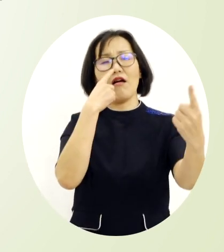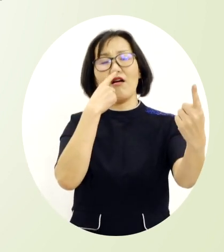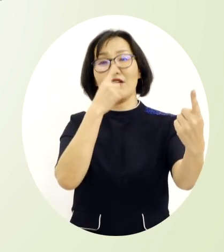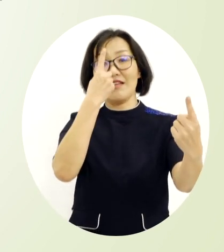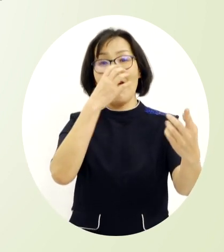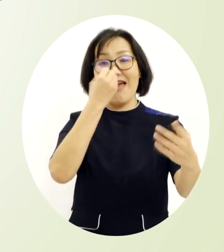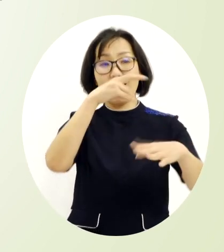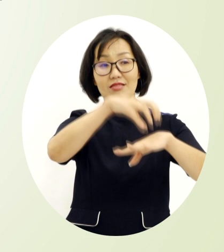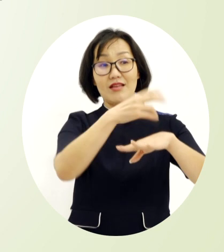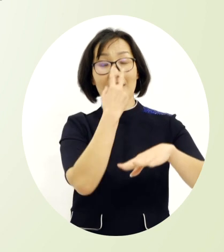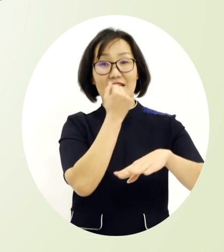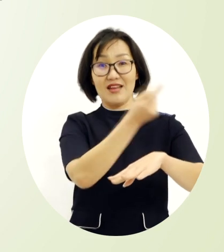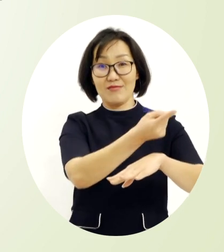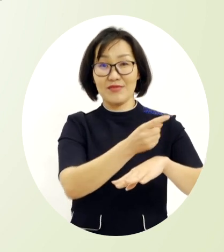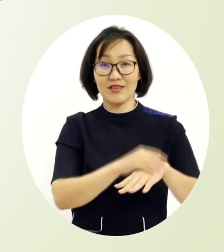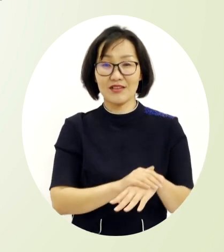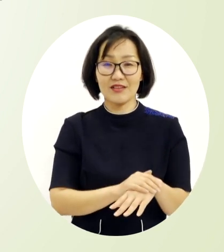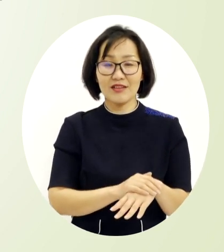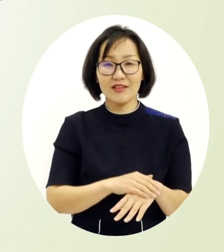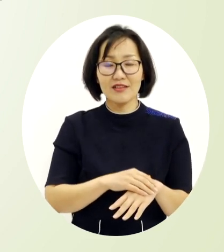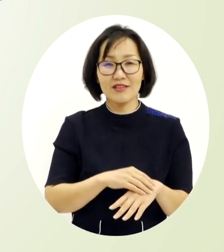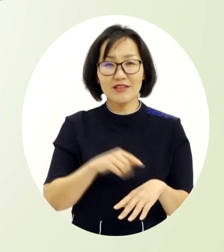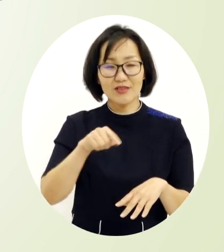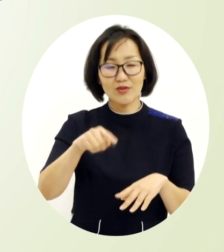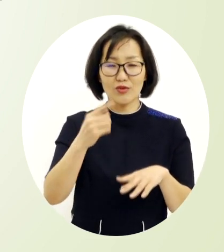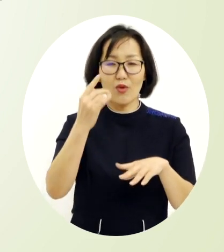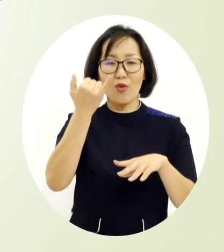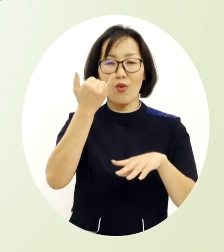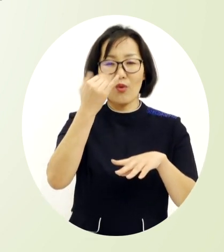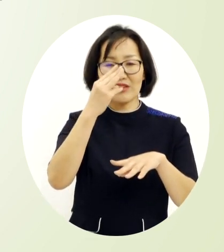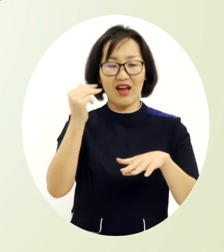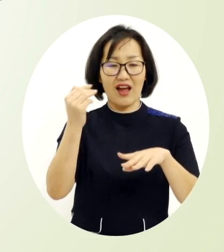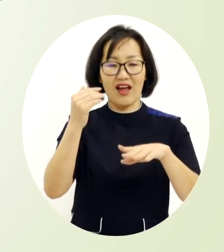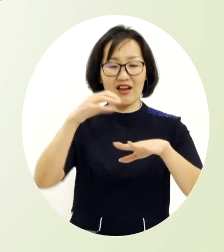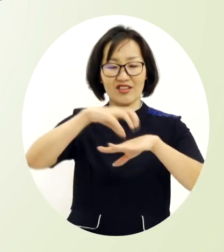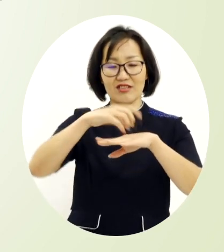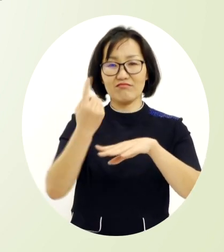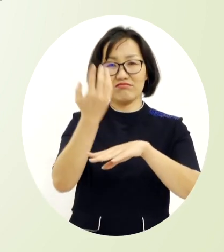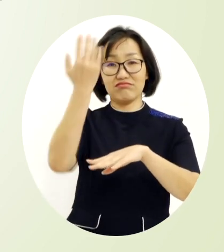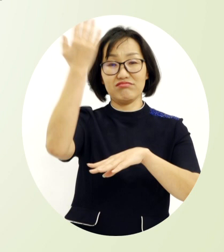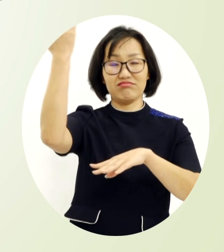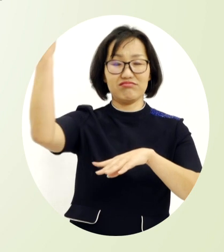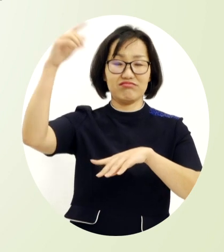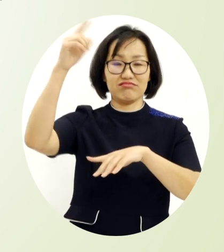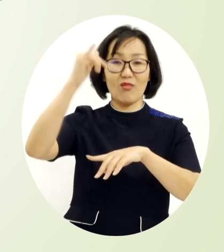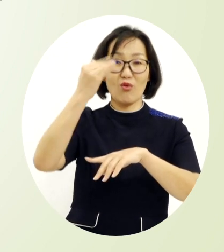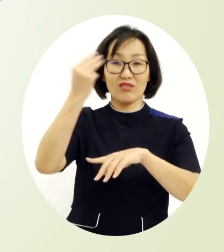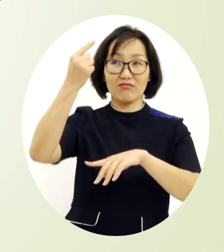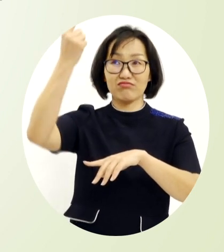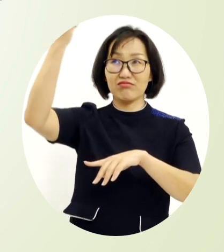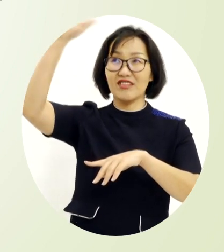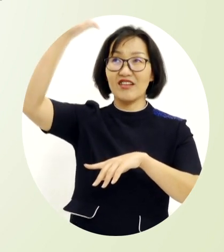Түүний яндангаар шингэн цэнхэр утаа их зөөдөө суунаглан хөөрч цэлмэг тэнгэрийн мандалд замхран